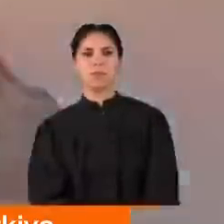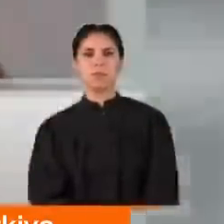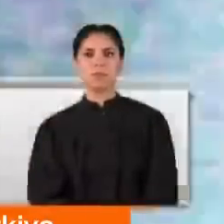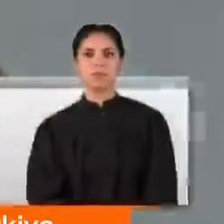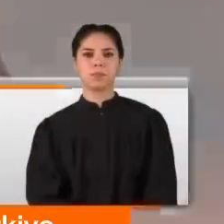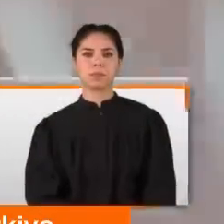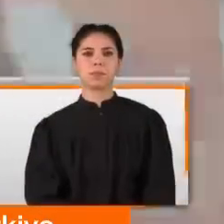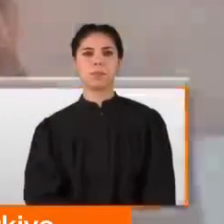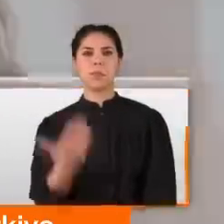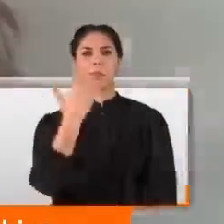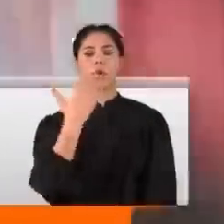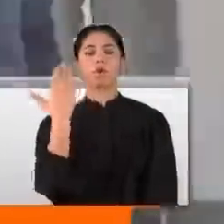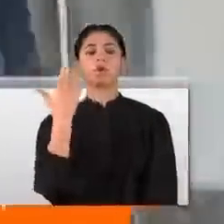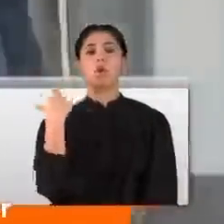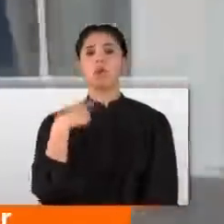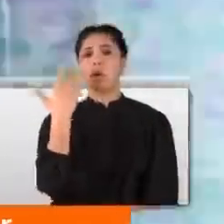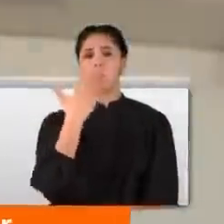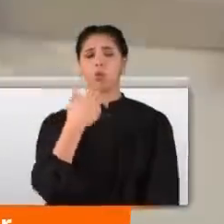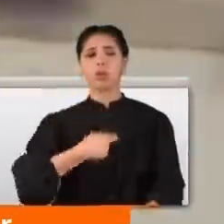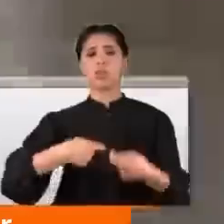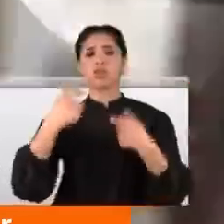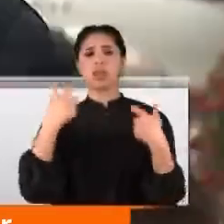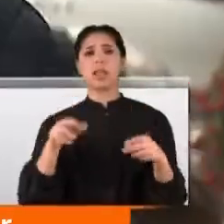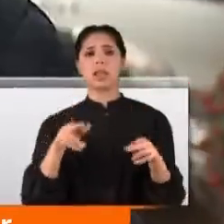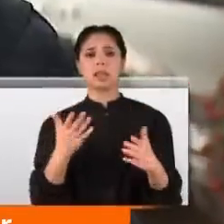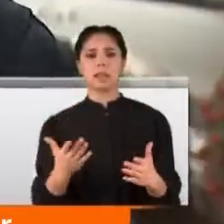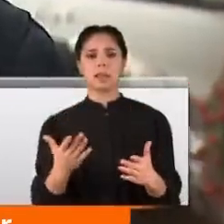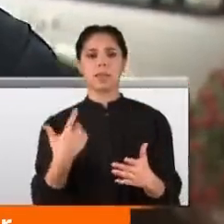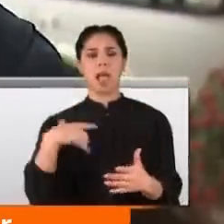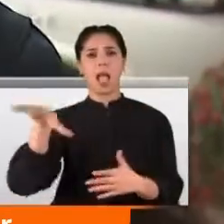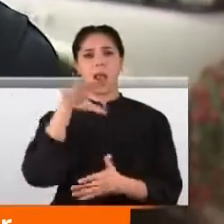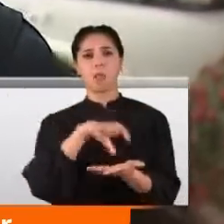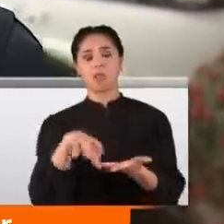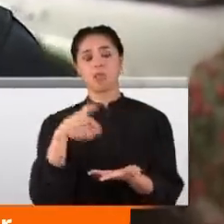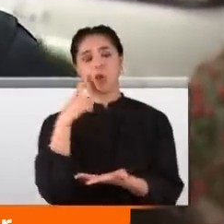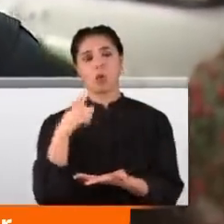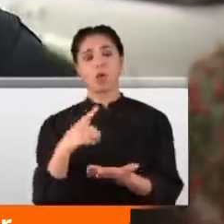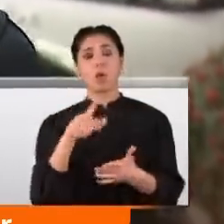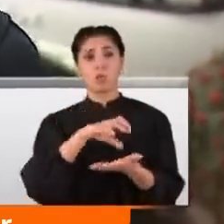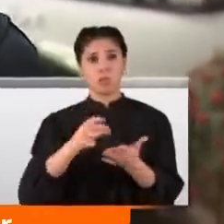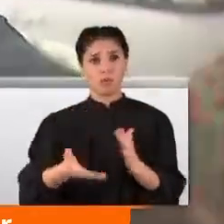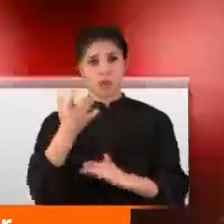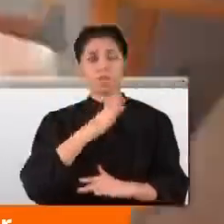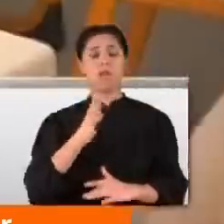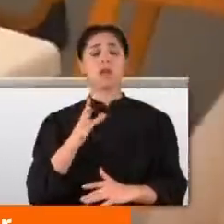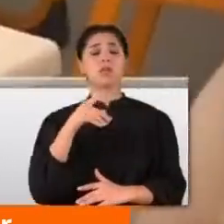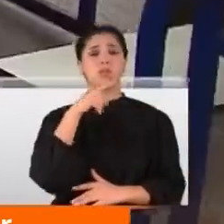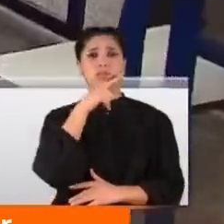Özel okullarda ticarethane gibi. Herkesin bir bütçesi var. Herkes bütçesini açtığı zaman da